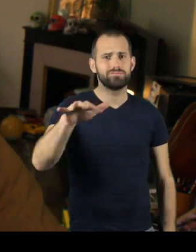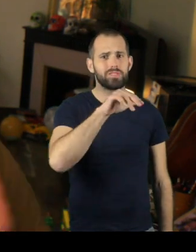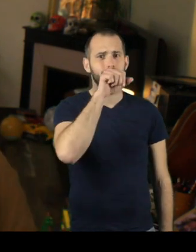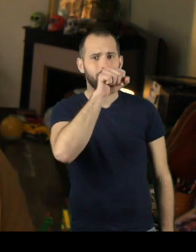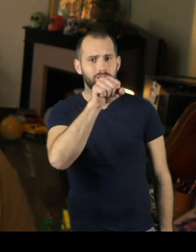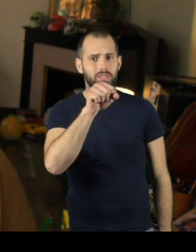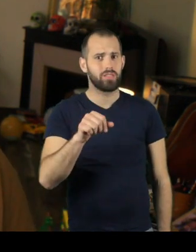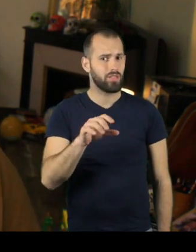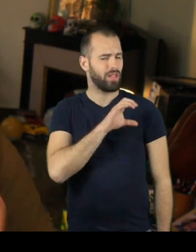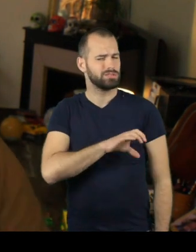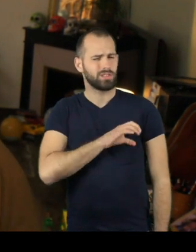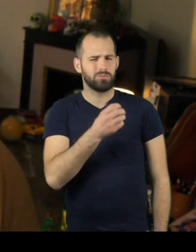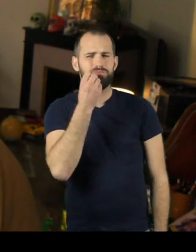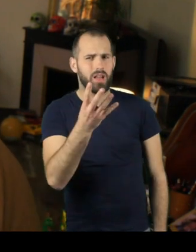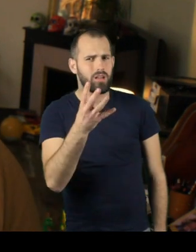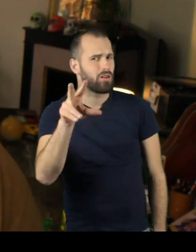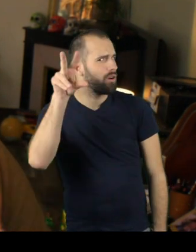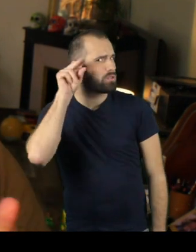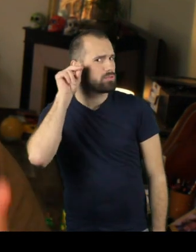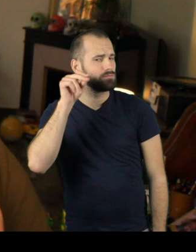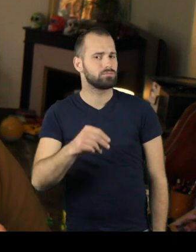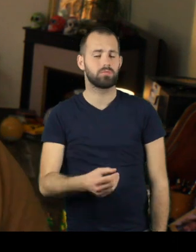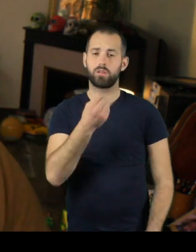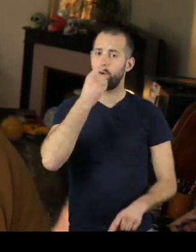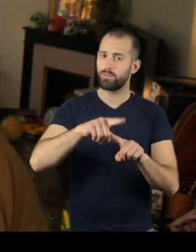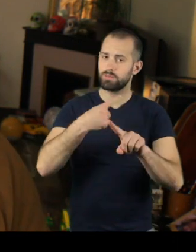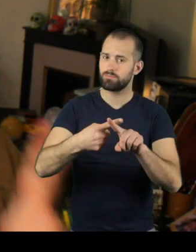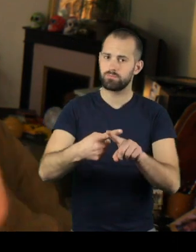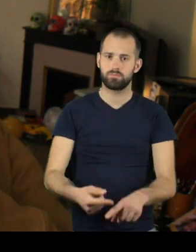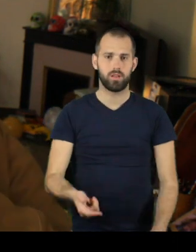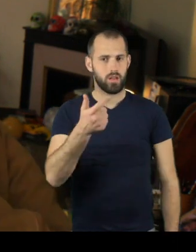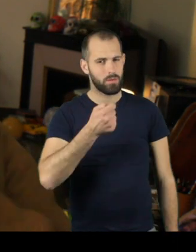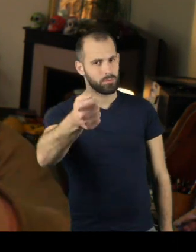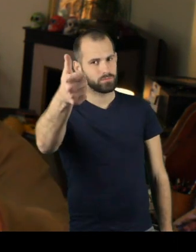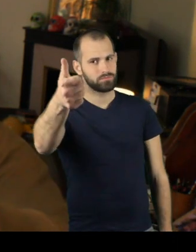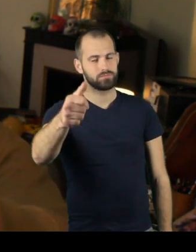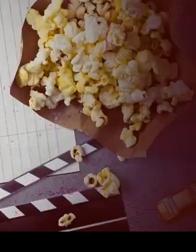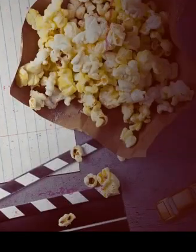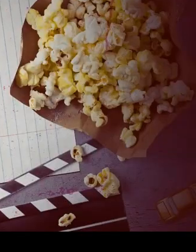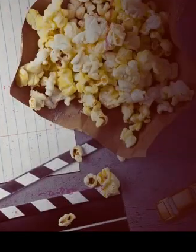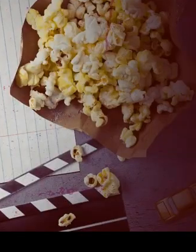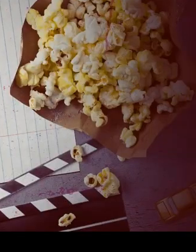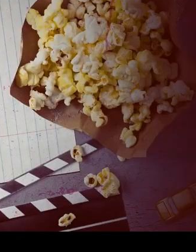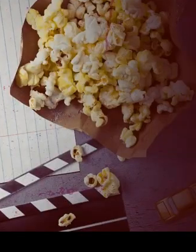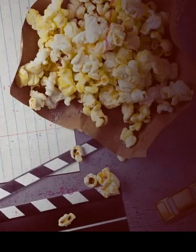Vous ne pouvez pas le manquer, croyez-moi, c'est un vrai jeu de cinéphile d'essayer de le remarquer et de l'entendre. Bon film, tendez l'oreille, à bientôt.